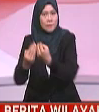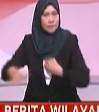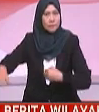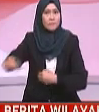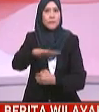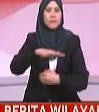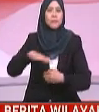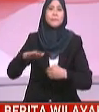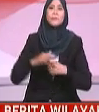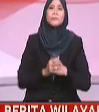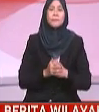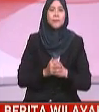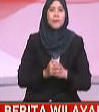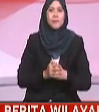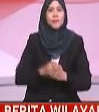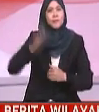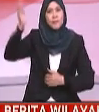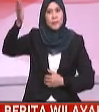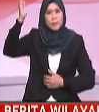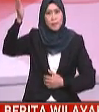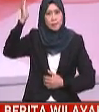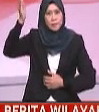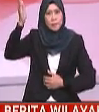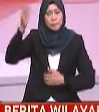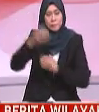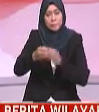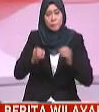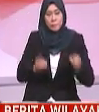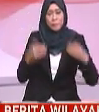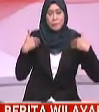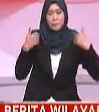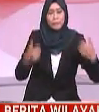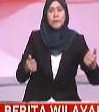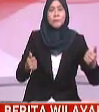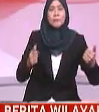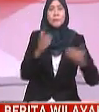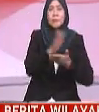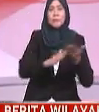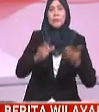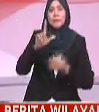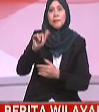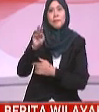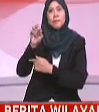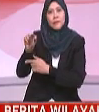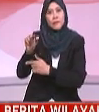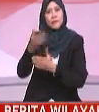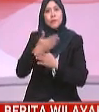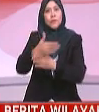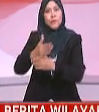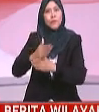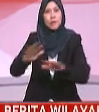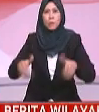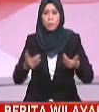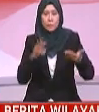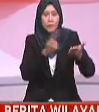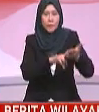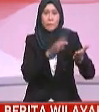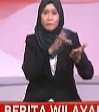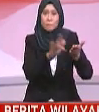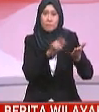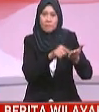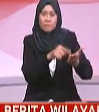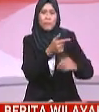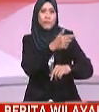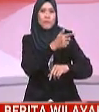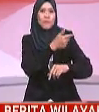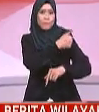keseluruhannya. Dalam sesi taklimat tersebut, Pejabat Kesihatan Bahagian Limbang berkongsi kaedah pendaftaran vaksin COVID-19